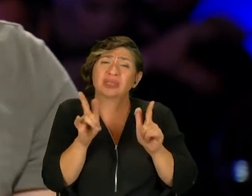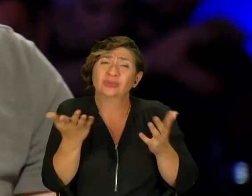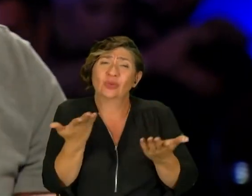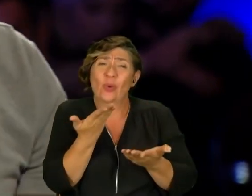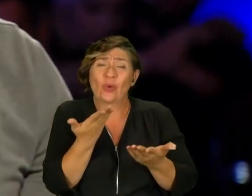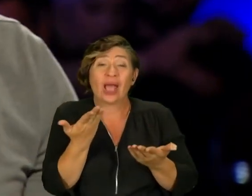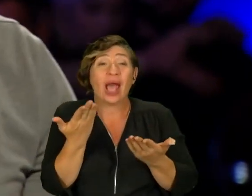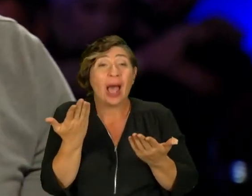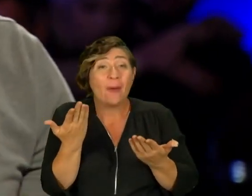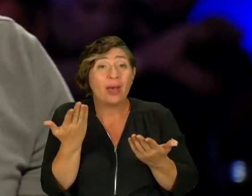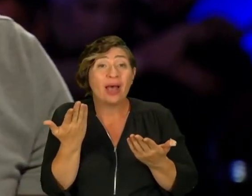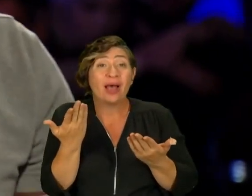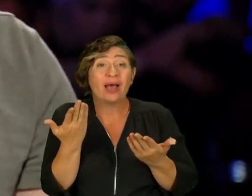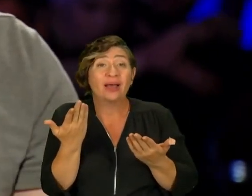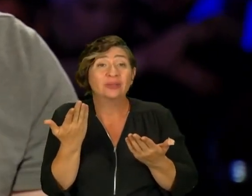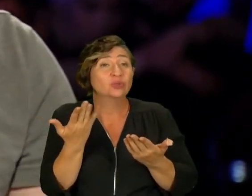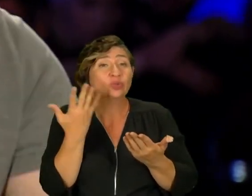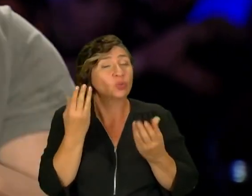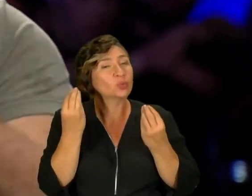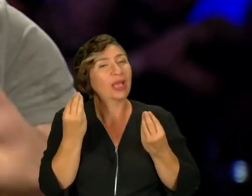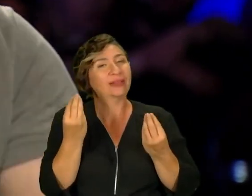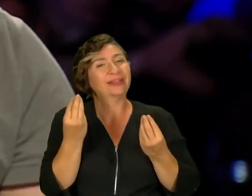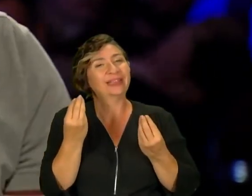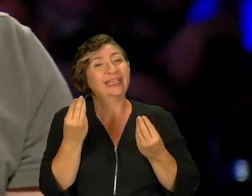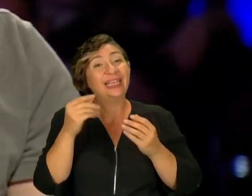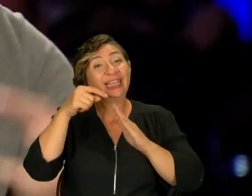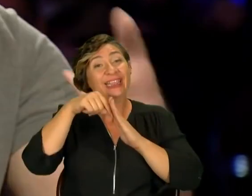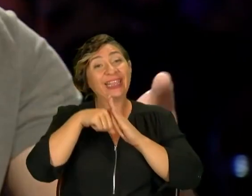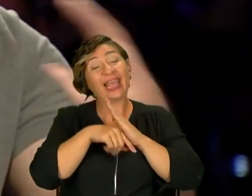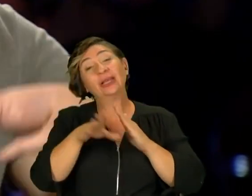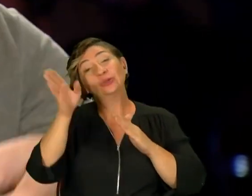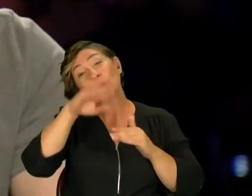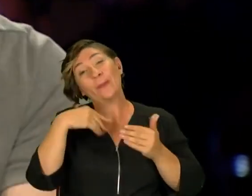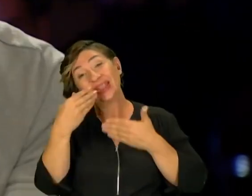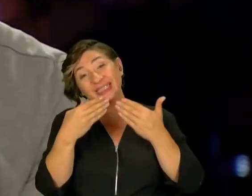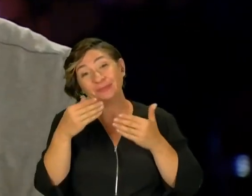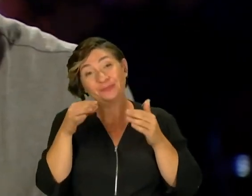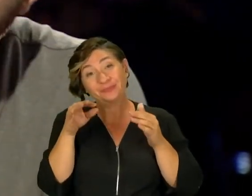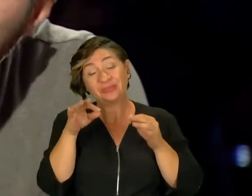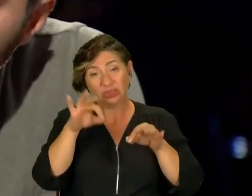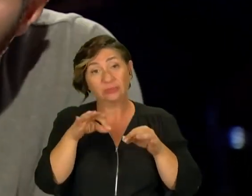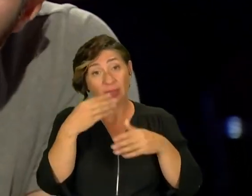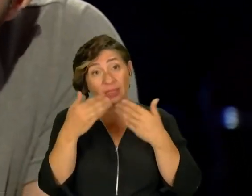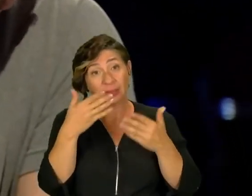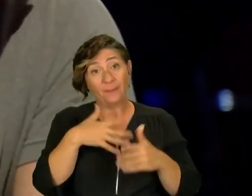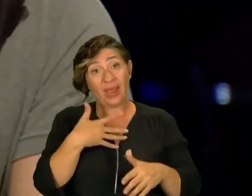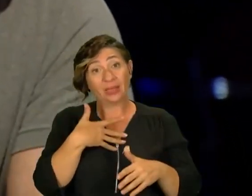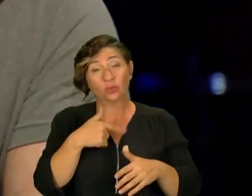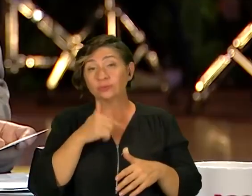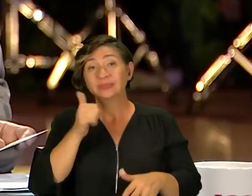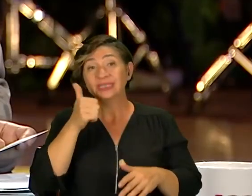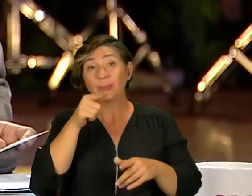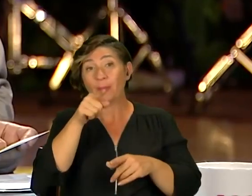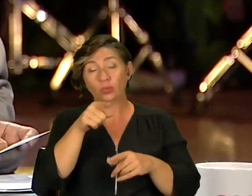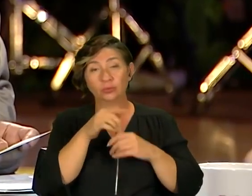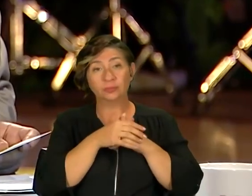ihtiyacın yok da. Yani çok güzel şeyler. Detaylarını sonra mı anlatırım yoksa? Ay şimdi merak ediyorum ne zaman